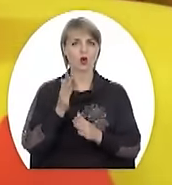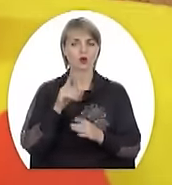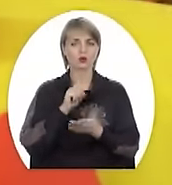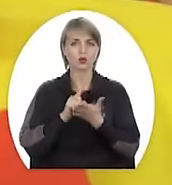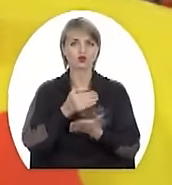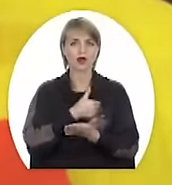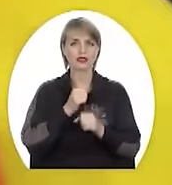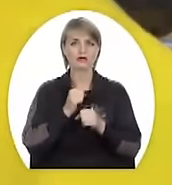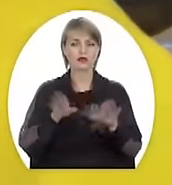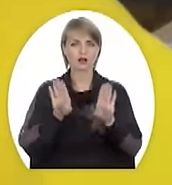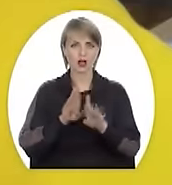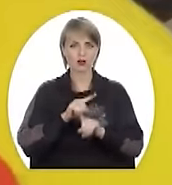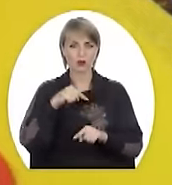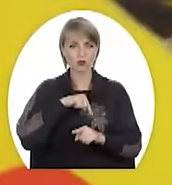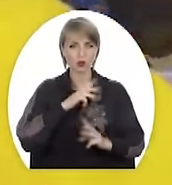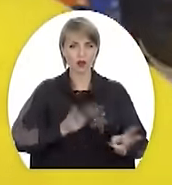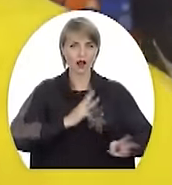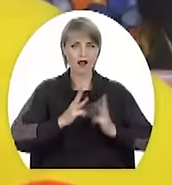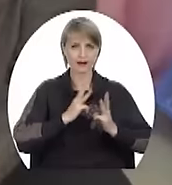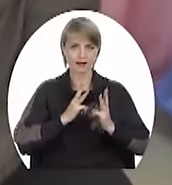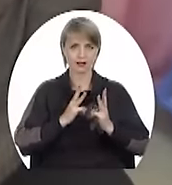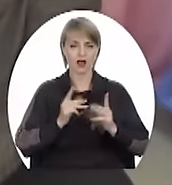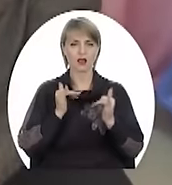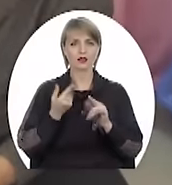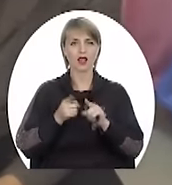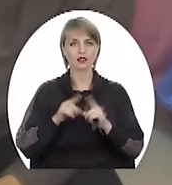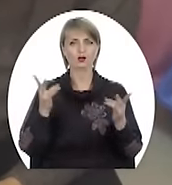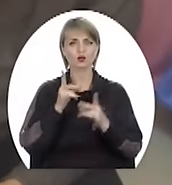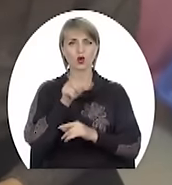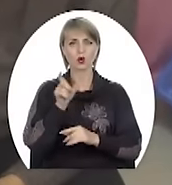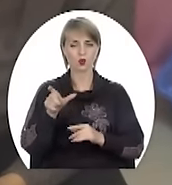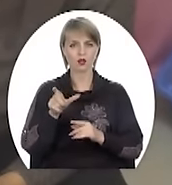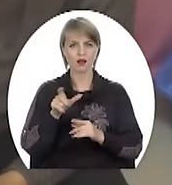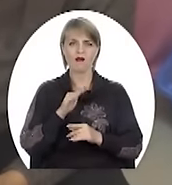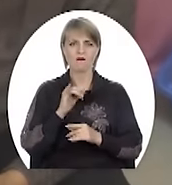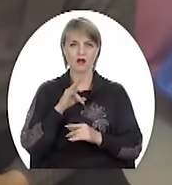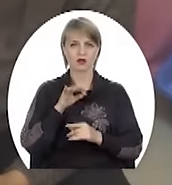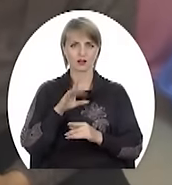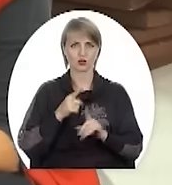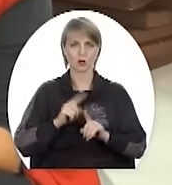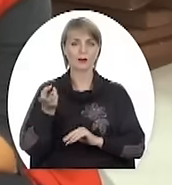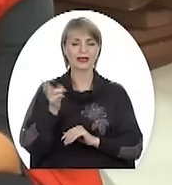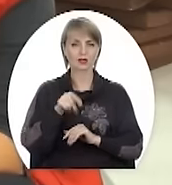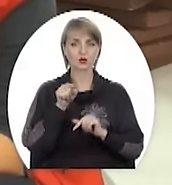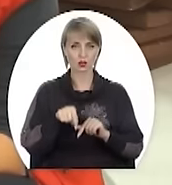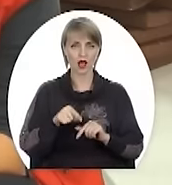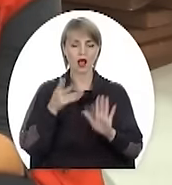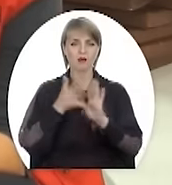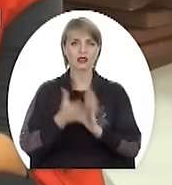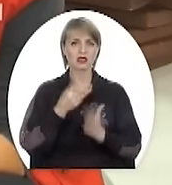это должен еще хотеть делать так, чтобы это все внутри горело. То есть вот для этого нужны люди, я говорю, фанаты, да, чтобы прийти